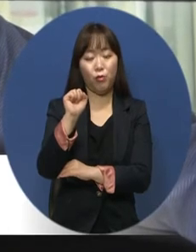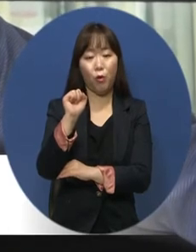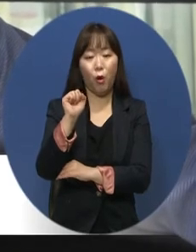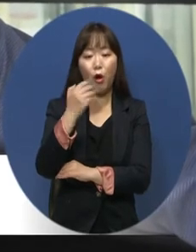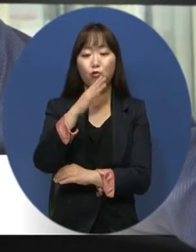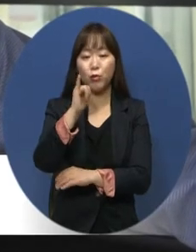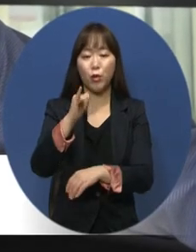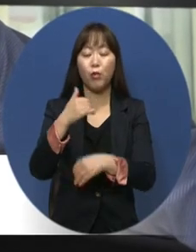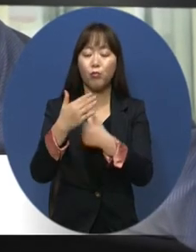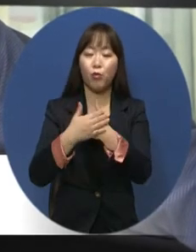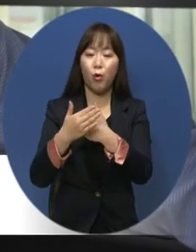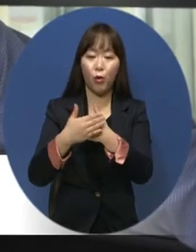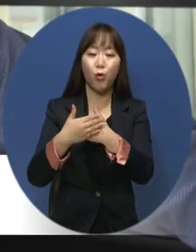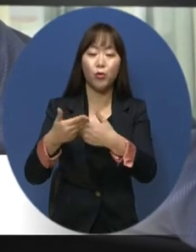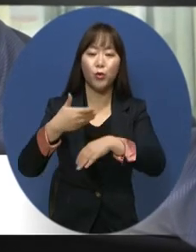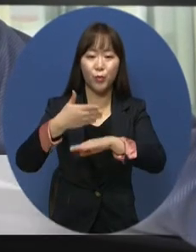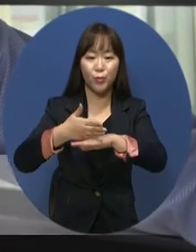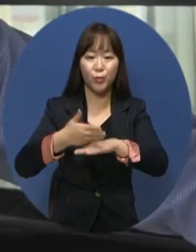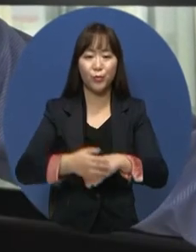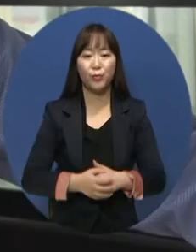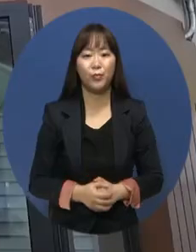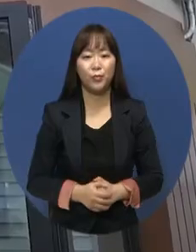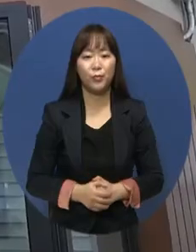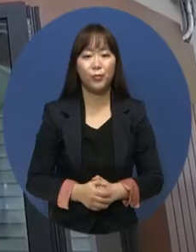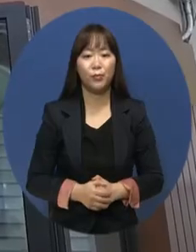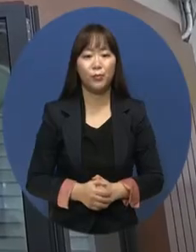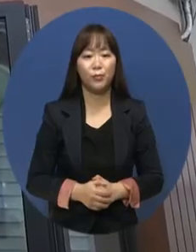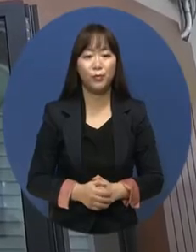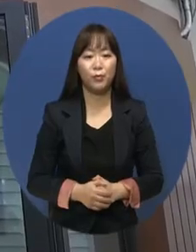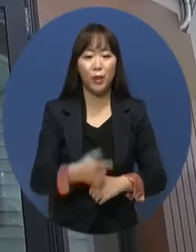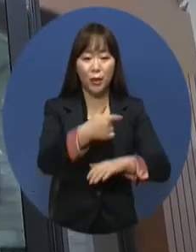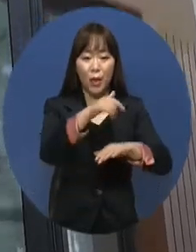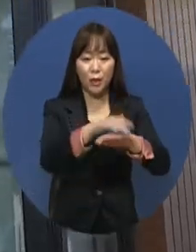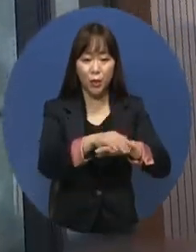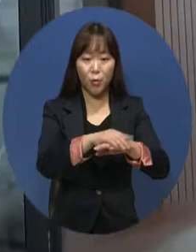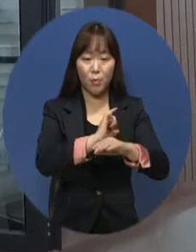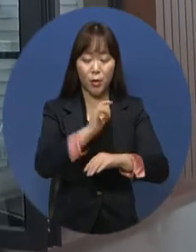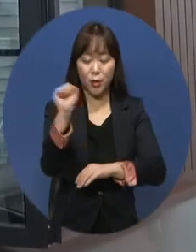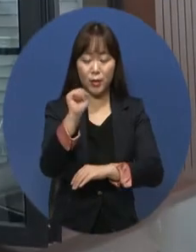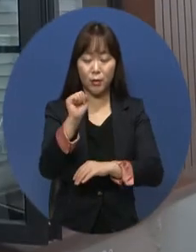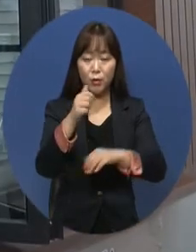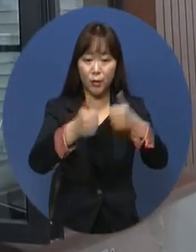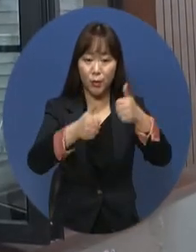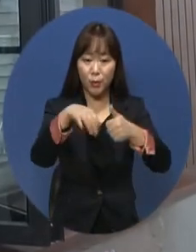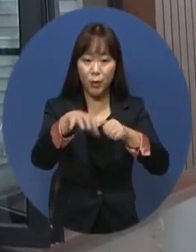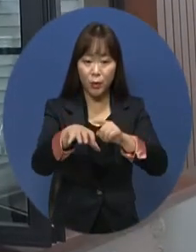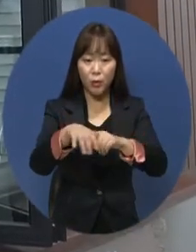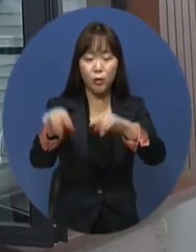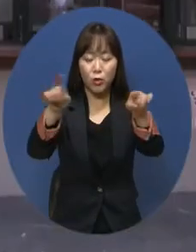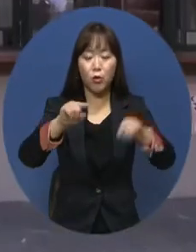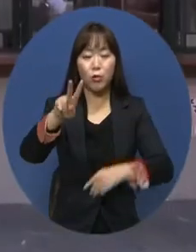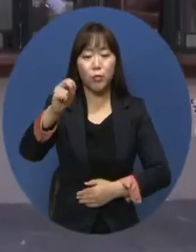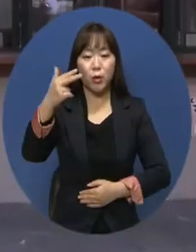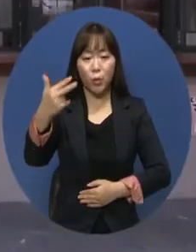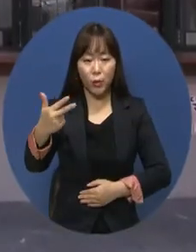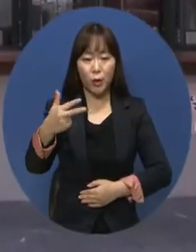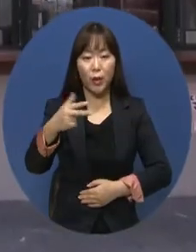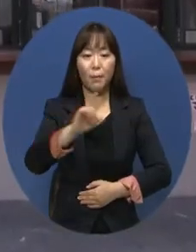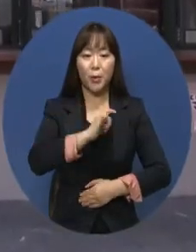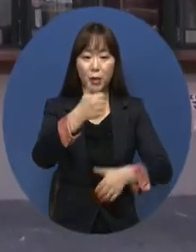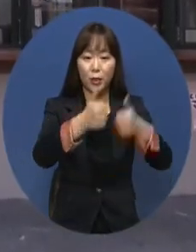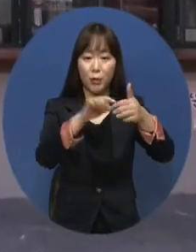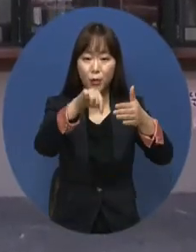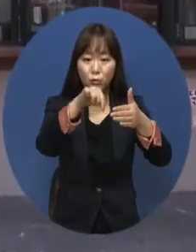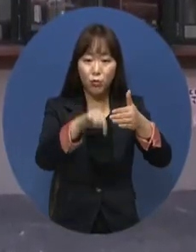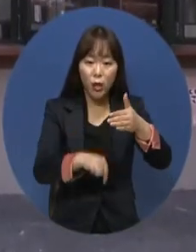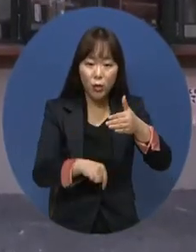운전할 수 있게끔 가르쳐 주시고 고맙습니다. 한편 대전 면허시험장에서는 전국 27개 면허시험장